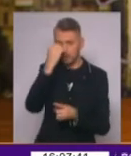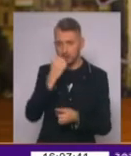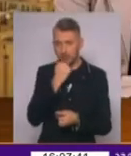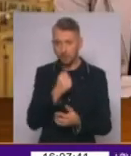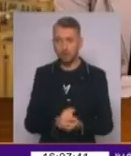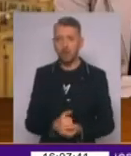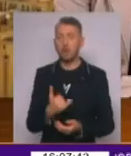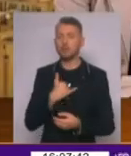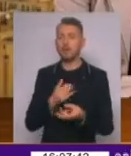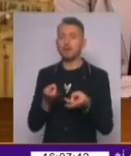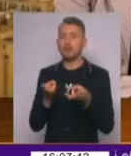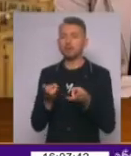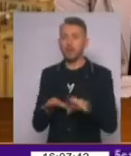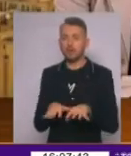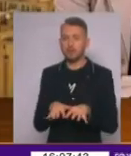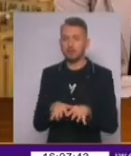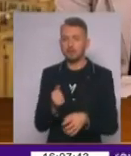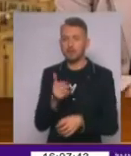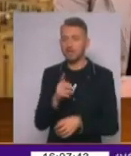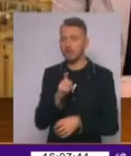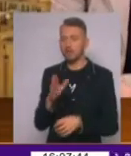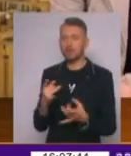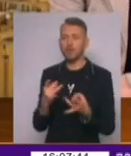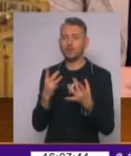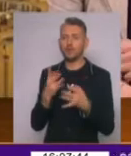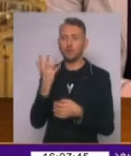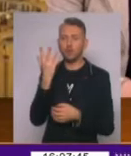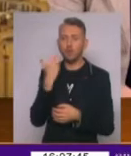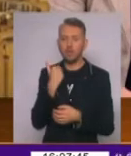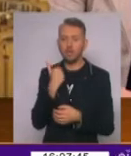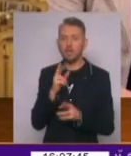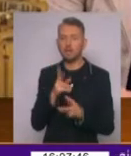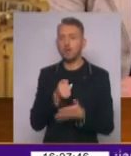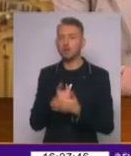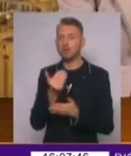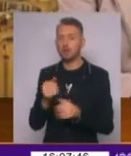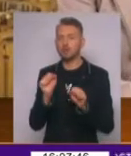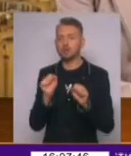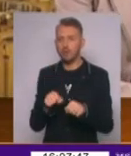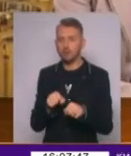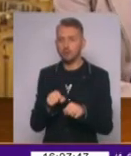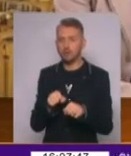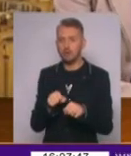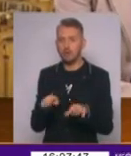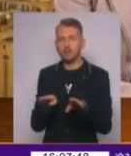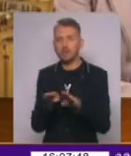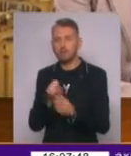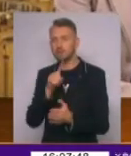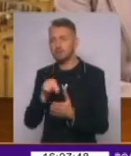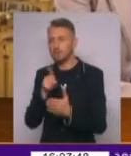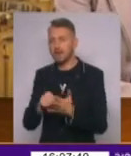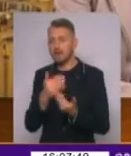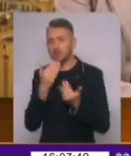Пані Наталі, у нас залишається буквально кілька хвилин. Розкажіть, коли і як до вас можна ось з подібними запитаннями